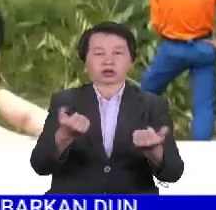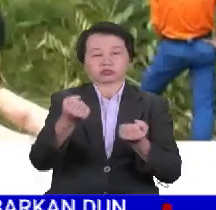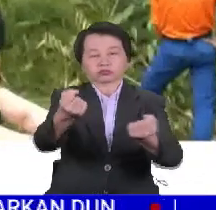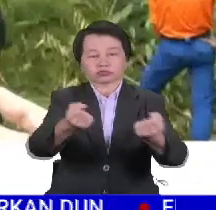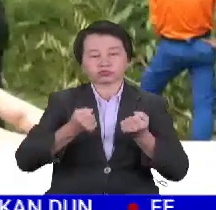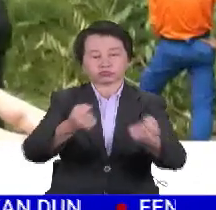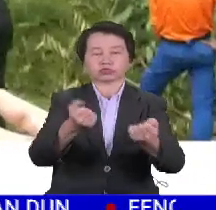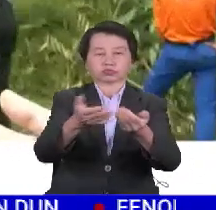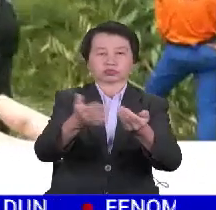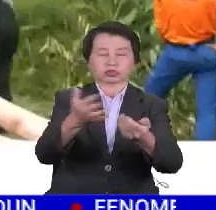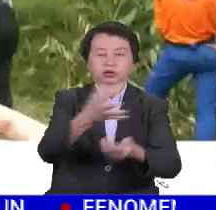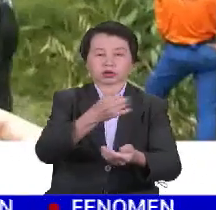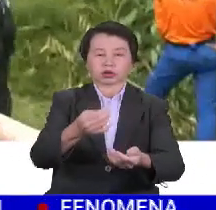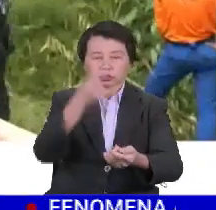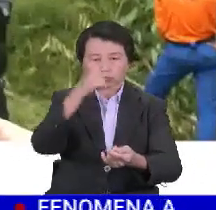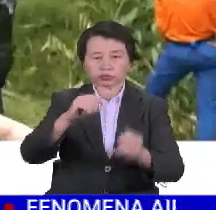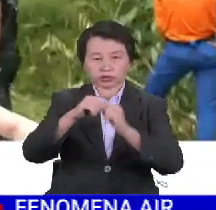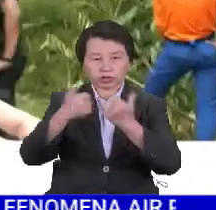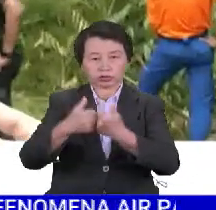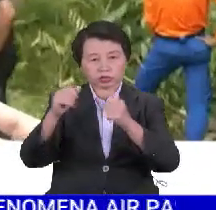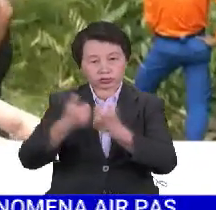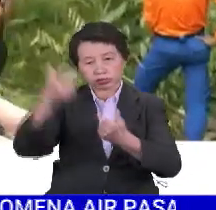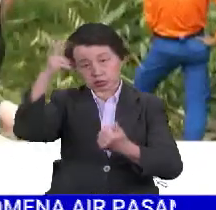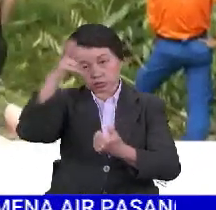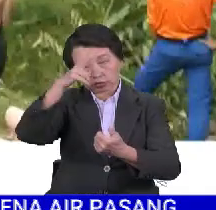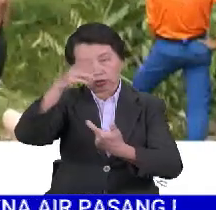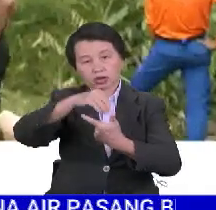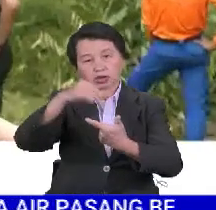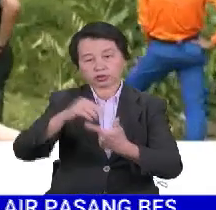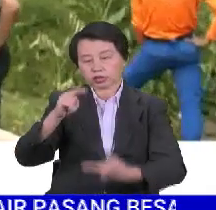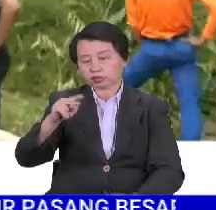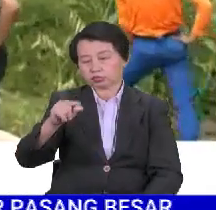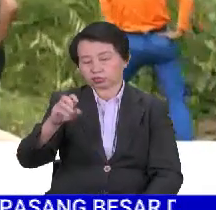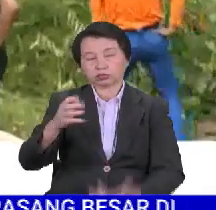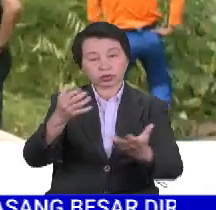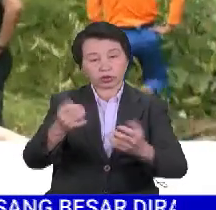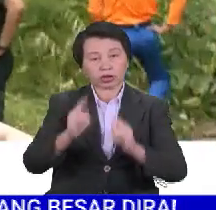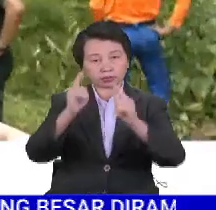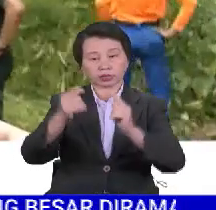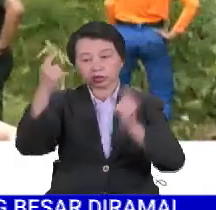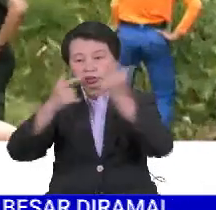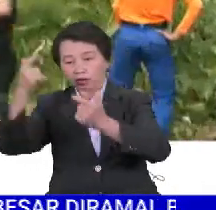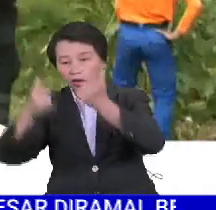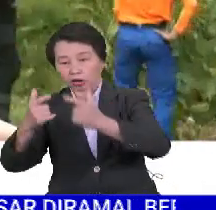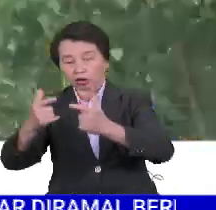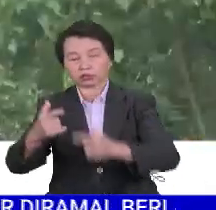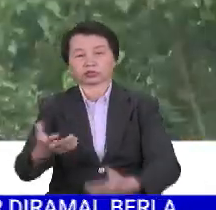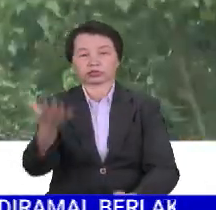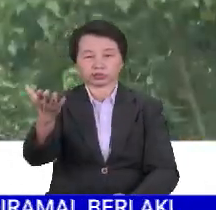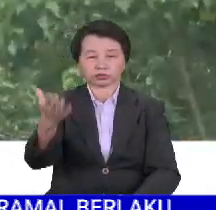penduduk tetapi juga kepada agensi-agensi kerajaan ataupun NGO yang ingin membuat lawatan ke Pos Gop.